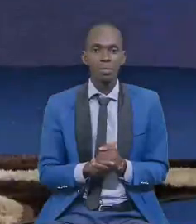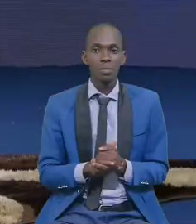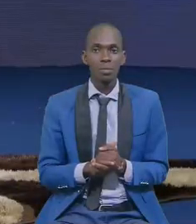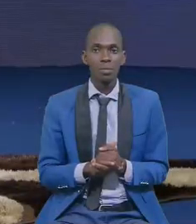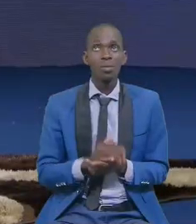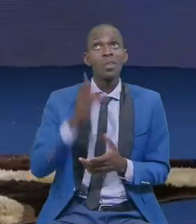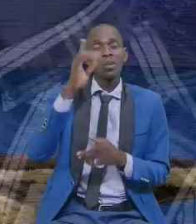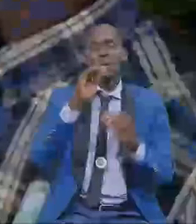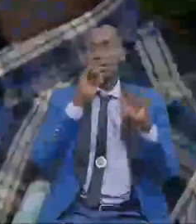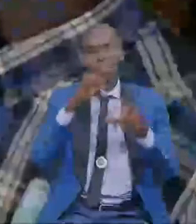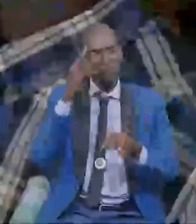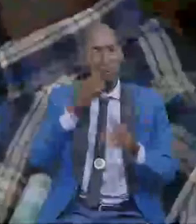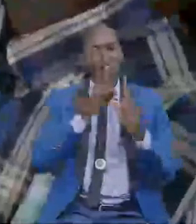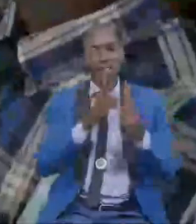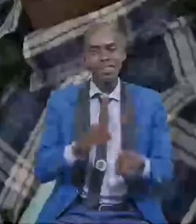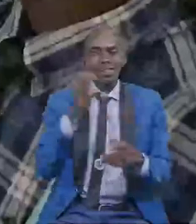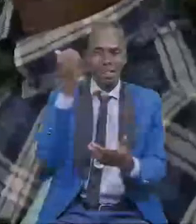Que Dieu vous bénisse pour cet amen.